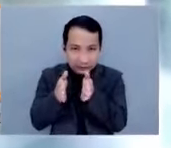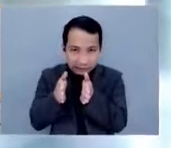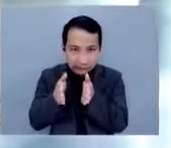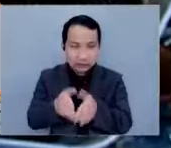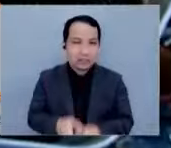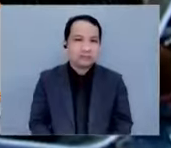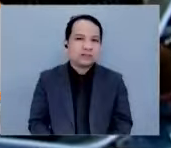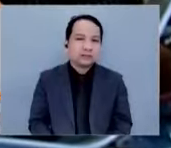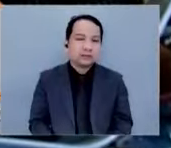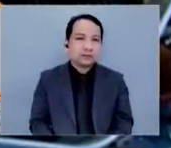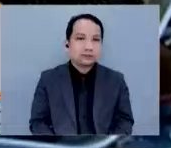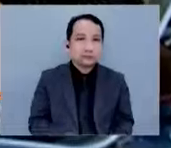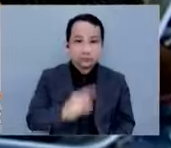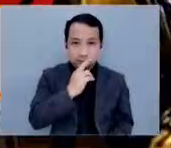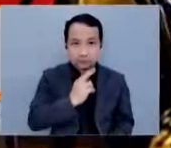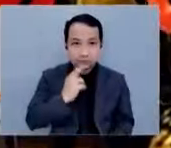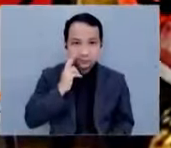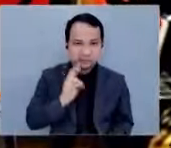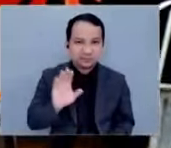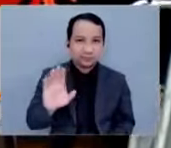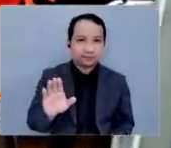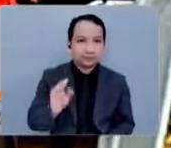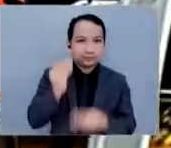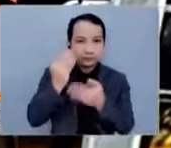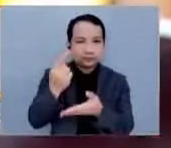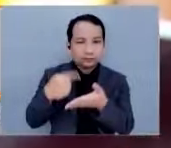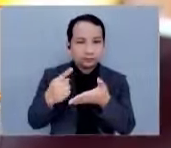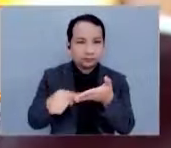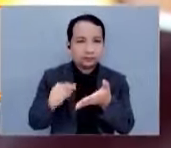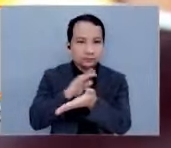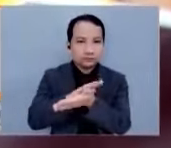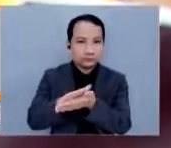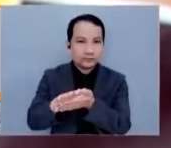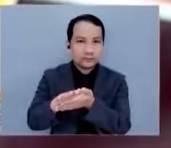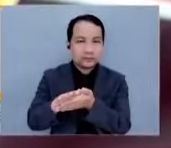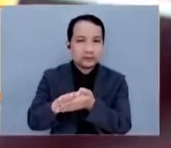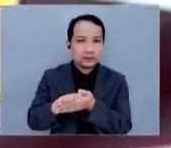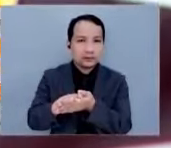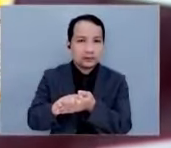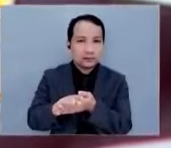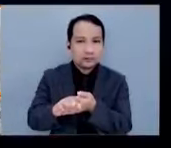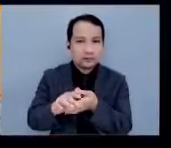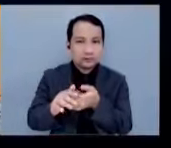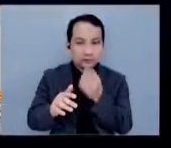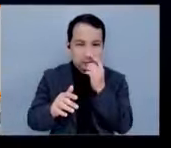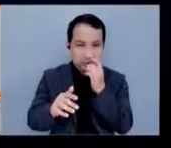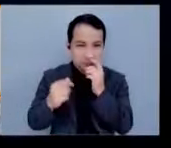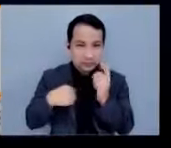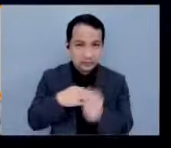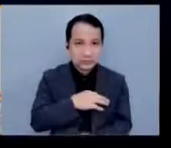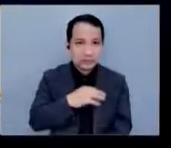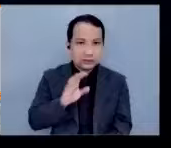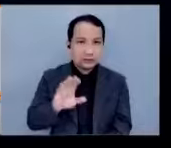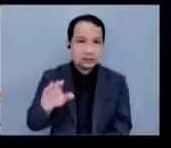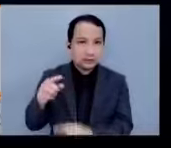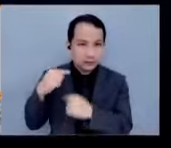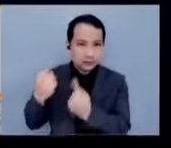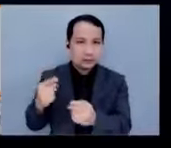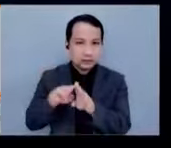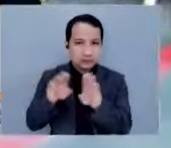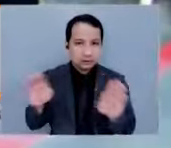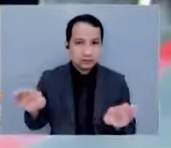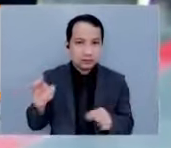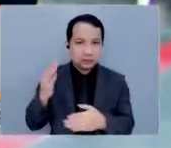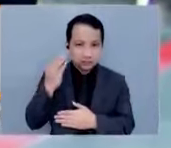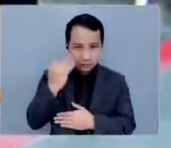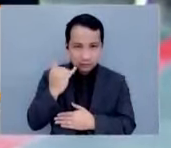mga restaurant sa Paliparan, tinitiyak din daw na malinis. Sabi ng isa sa mga empleyado ng kainan, mula nang magbukas sila matapos ang